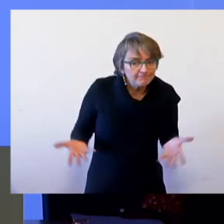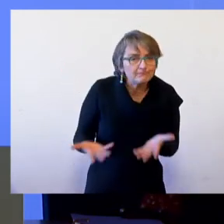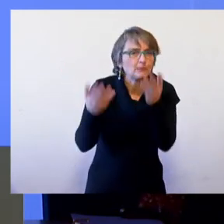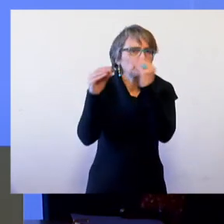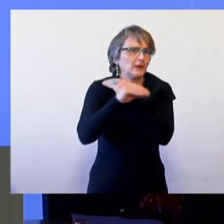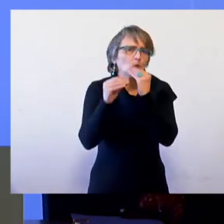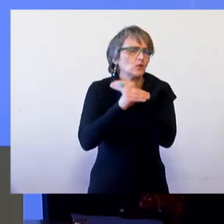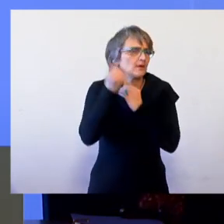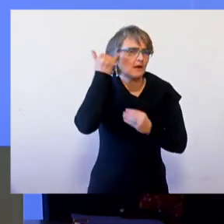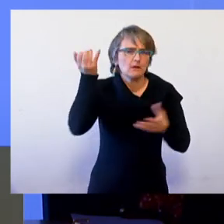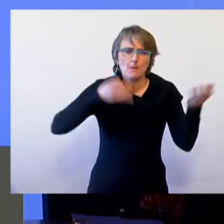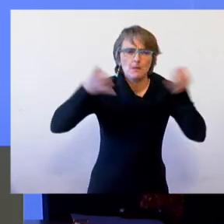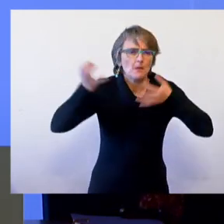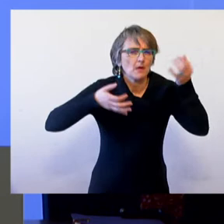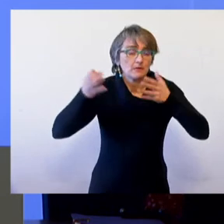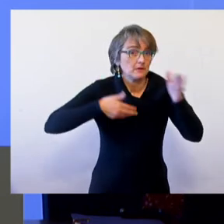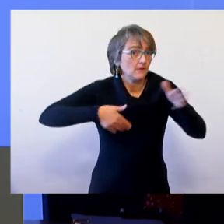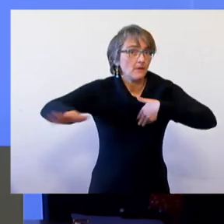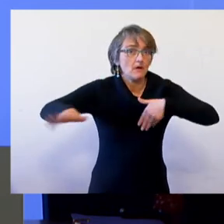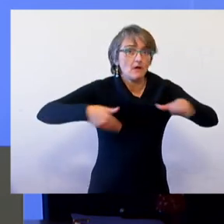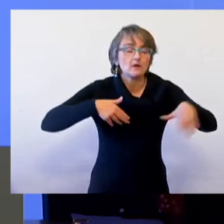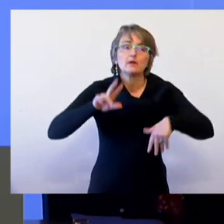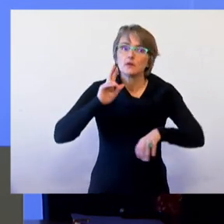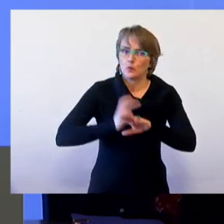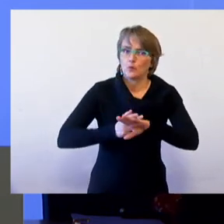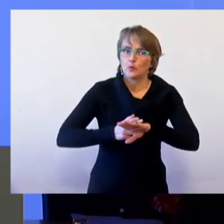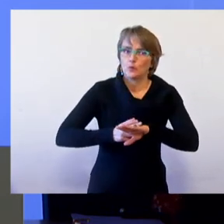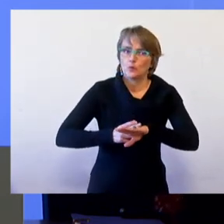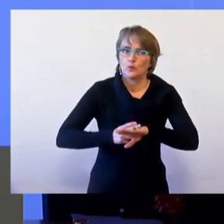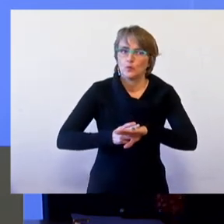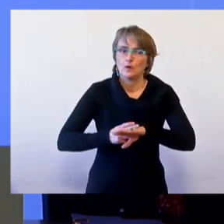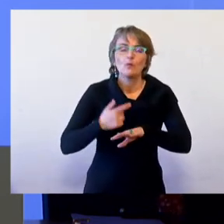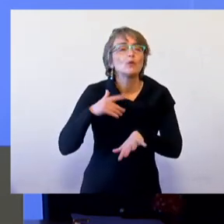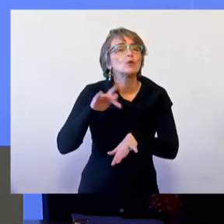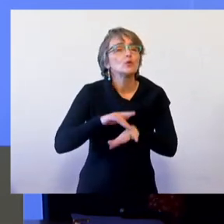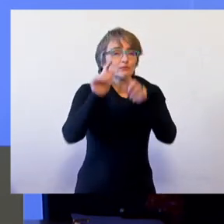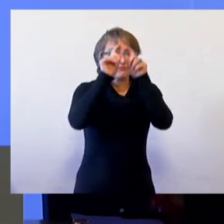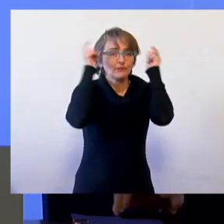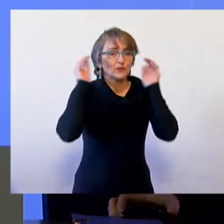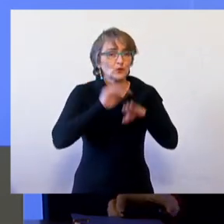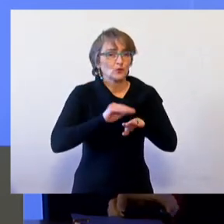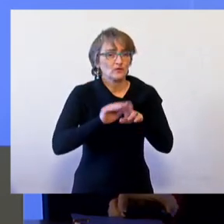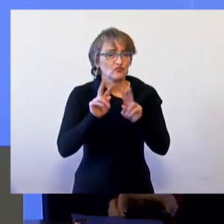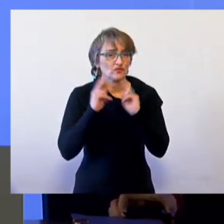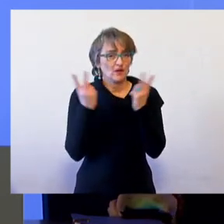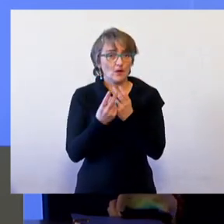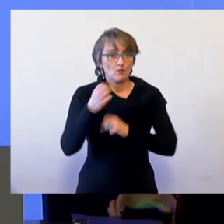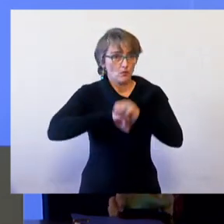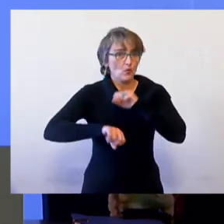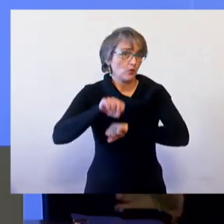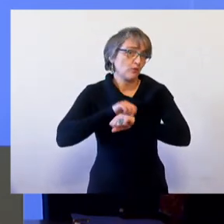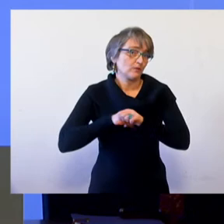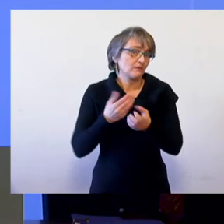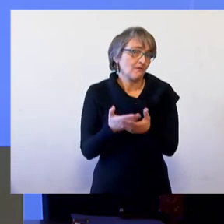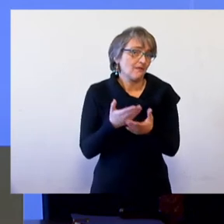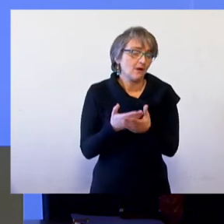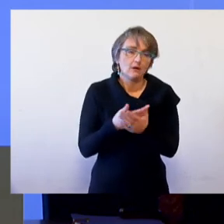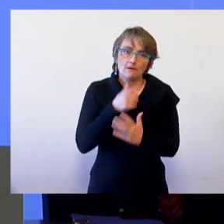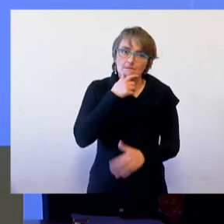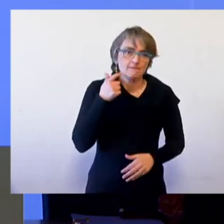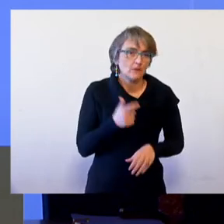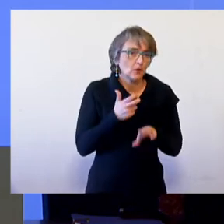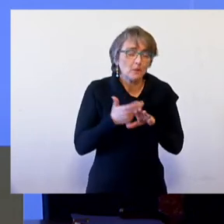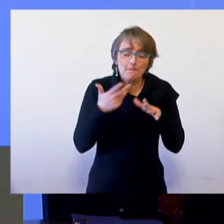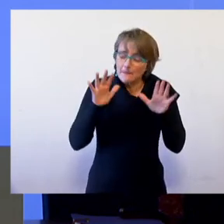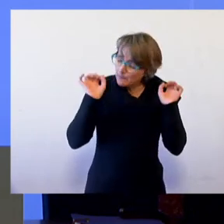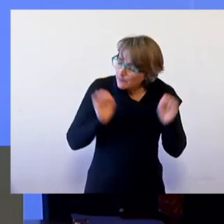marche. C'est la preuve que ça marche. C'est très dur. Moi, j'étais conseiller général, j'ai porté cette action. C'est très dur, mais on peut y